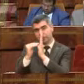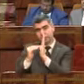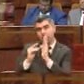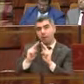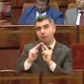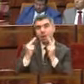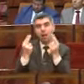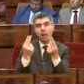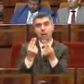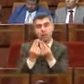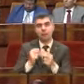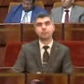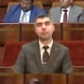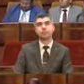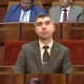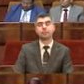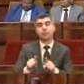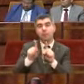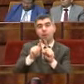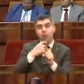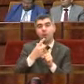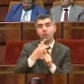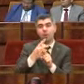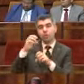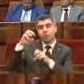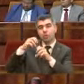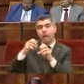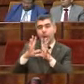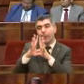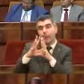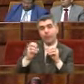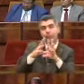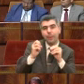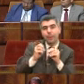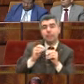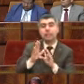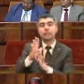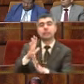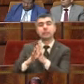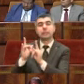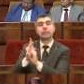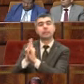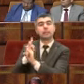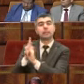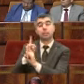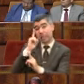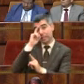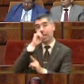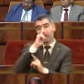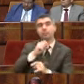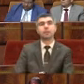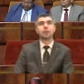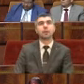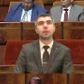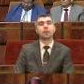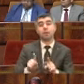تميز الوضع المائي في المغرب بتعاقب فترة من الجفاف. هذا الوضع جعل الدولة تتعاطى مع الجفاف كمعطى بنيوي. يعتبر